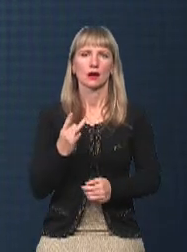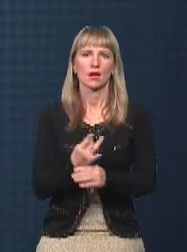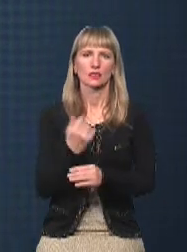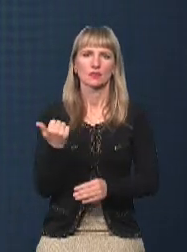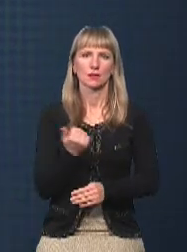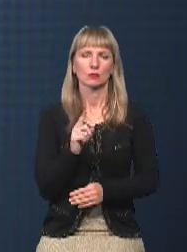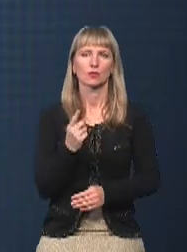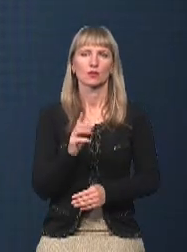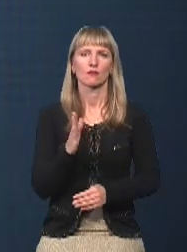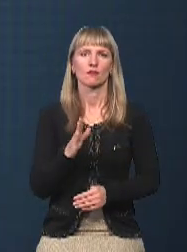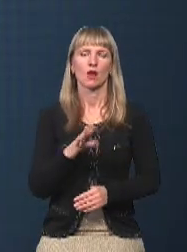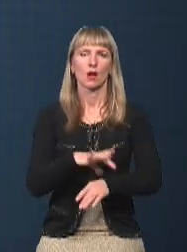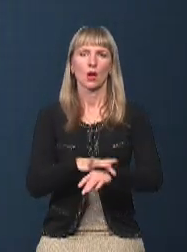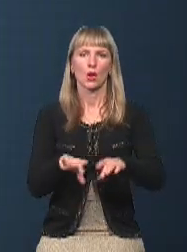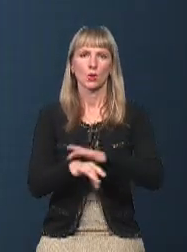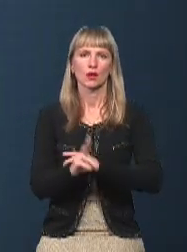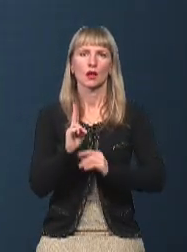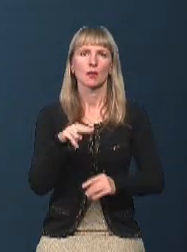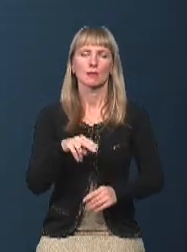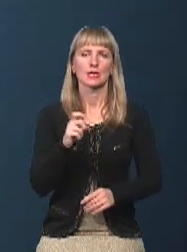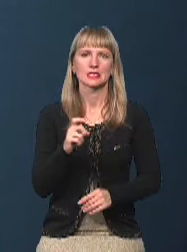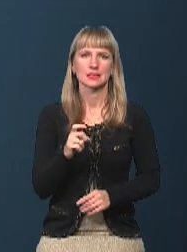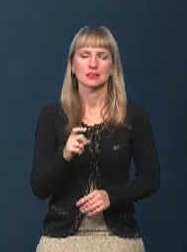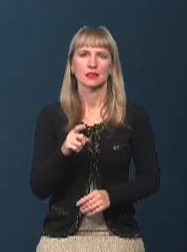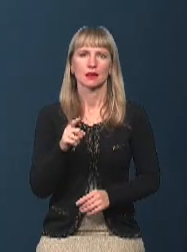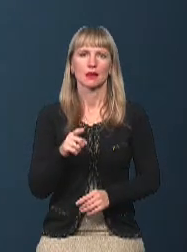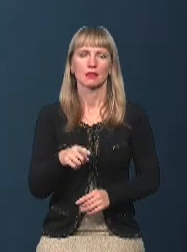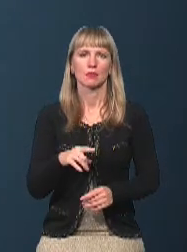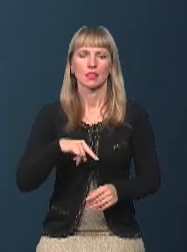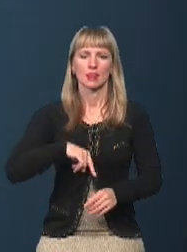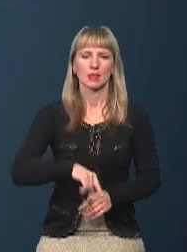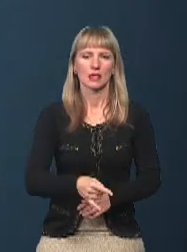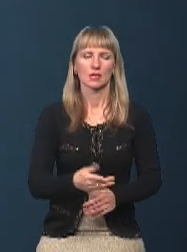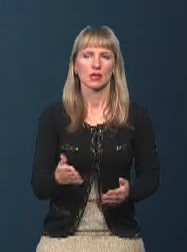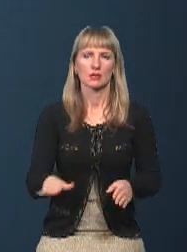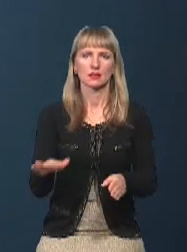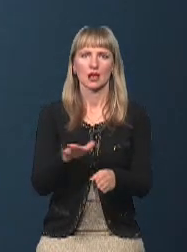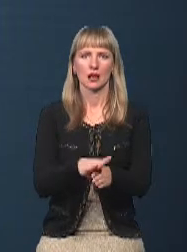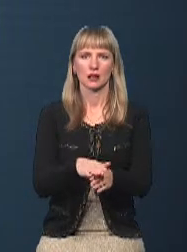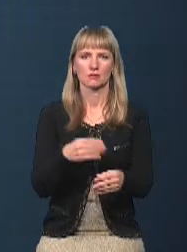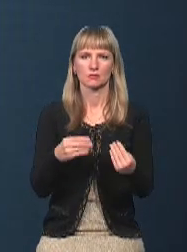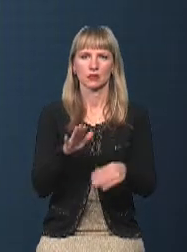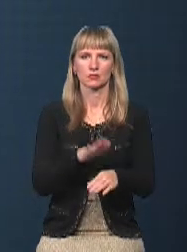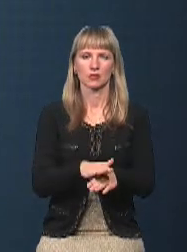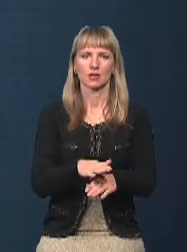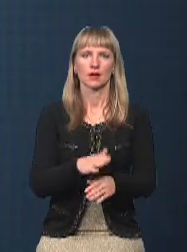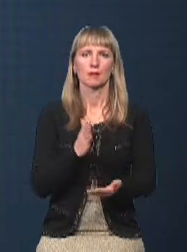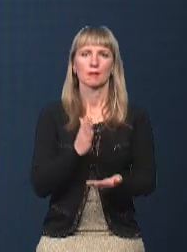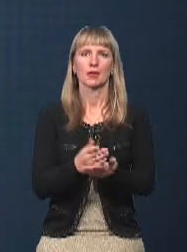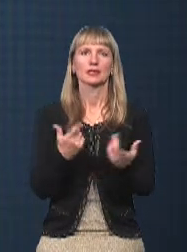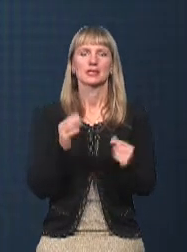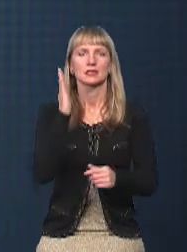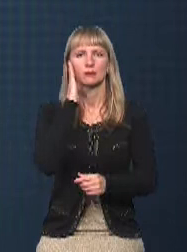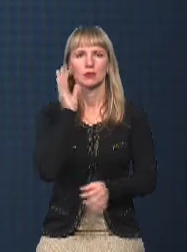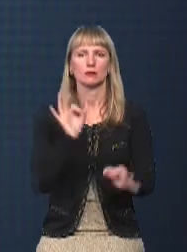і КПЗ туалет – це зачасту дірка біля ліжка, яка закрита пляшкою. Мати де спати і